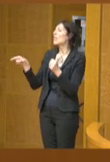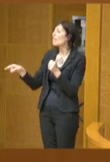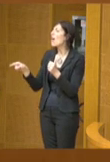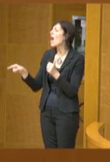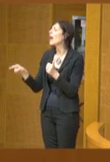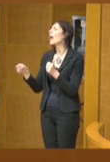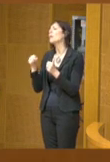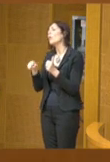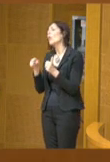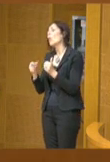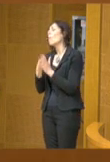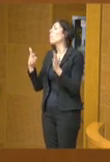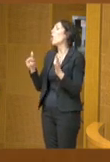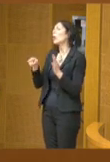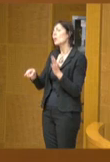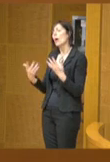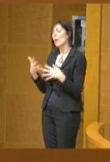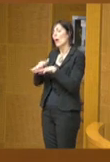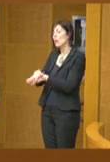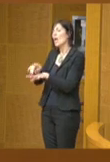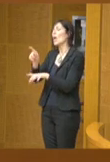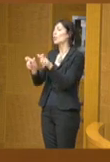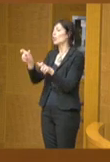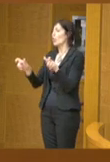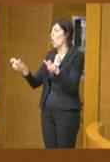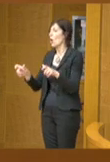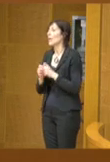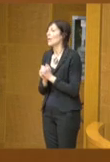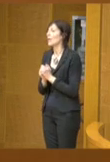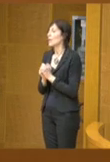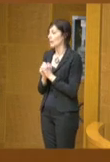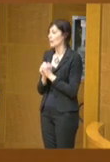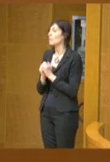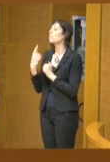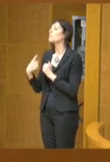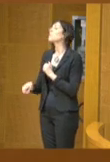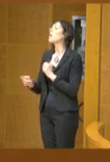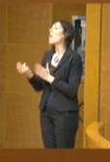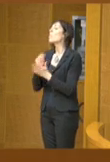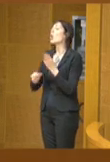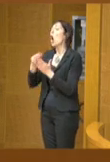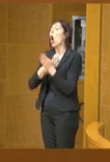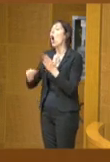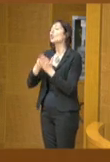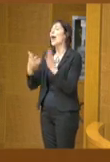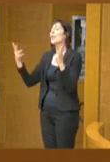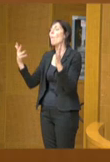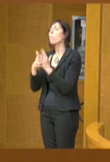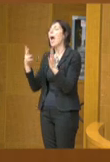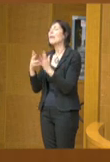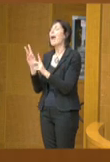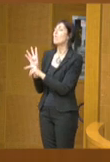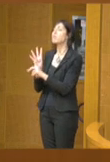fertile per l'integrazione di ogni individuo. Nasce così il progetto Abbattere le barriere del bullismo.